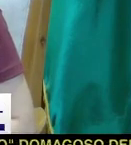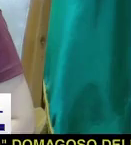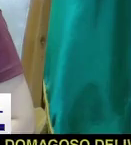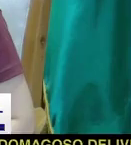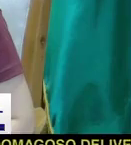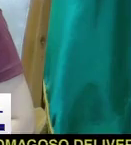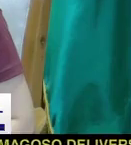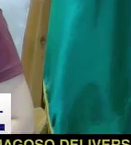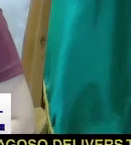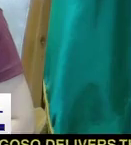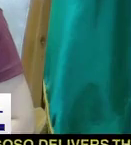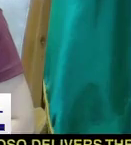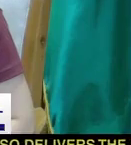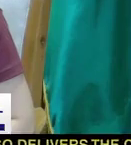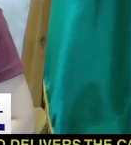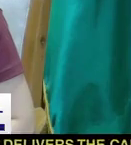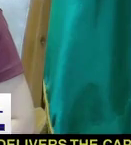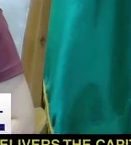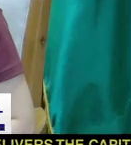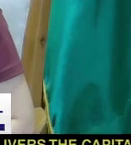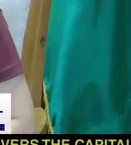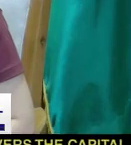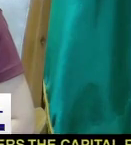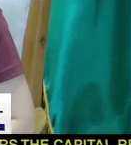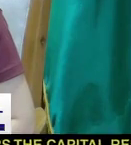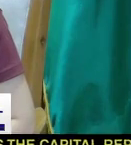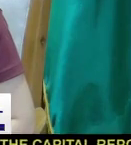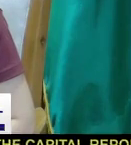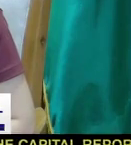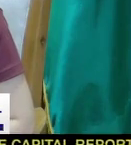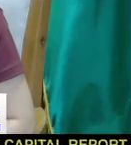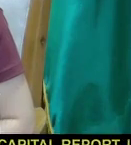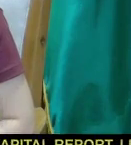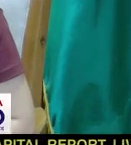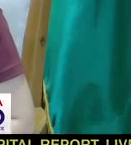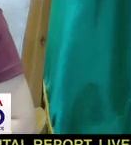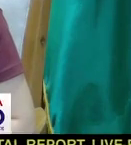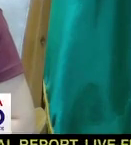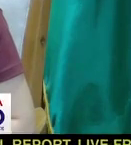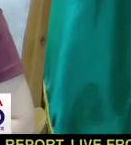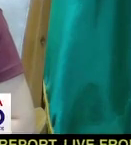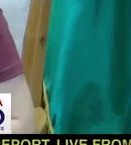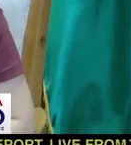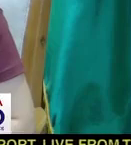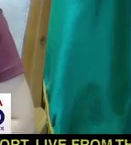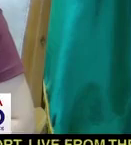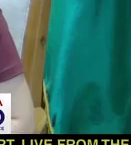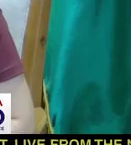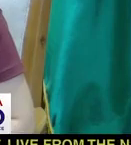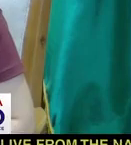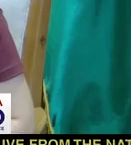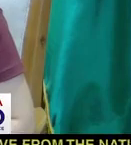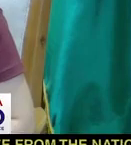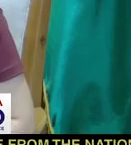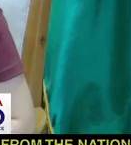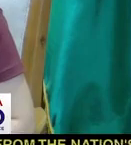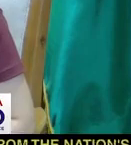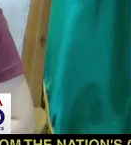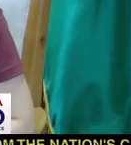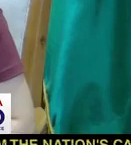ating majority floor leader. So mag-date kayo mamaya. Oh, araw-araw po 'yan ha, may show. Oh.